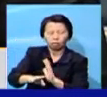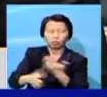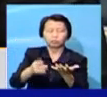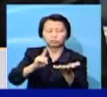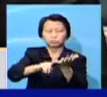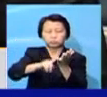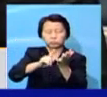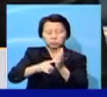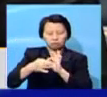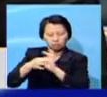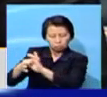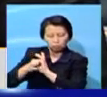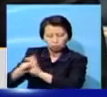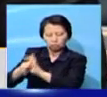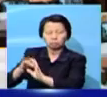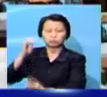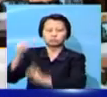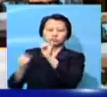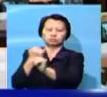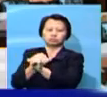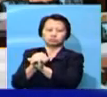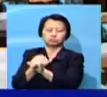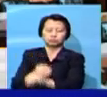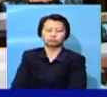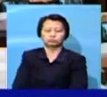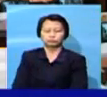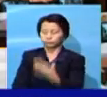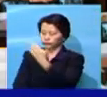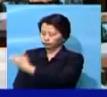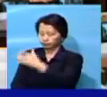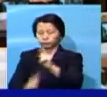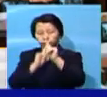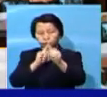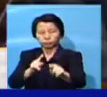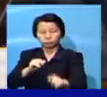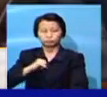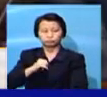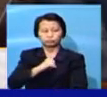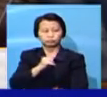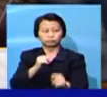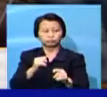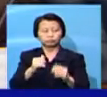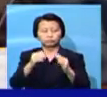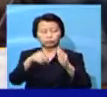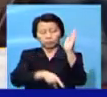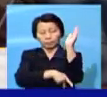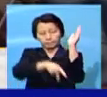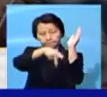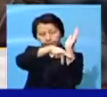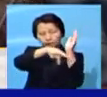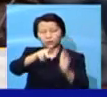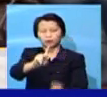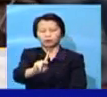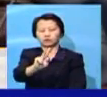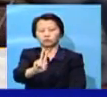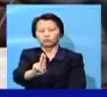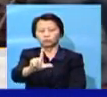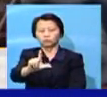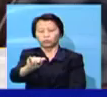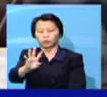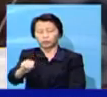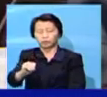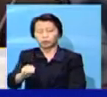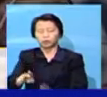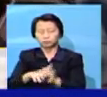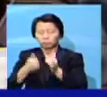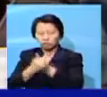dan teras kerjasama antarabangsa beliau menjawab soalan ahli parlimen Kulim Bandar baharu Datuk Abdul Aziz Sheikh fazir